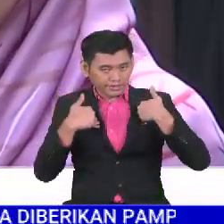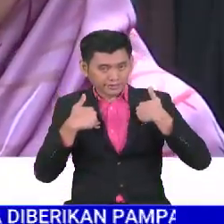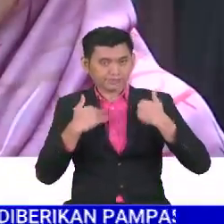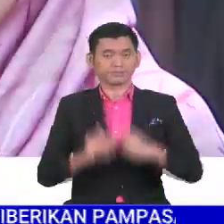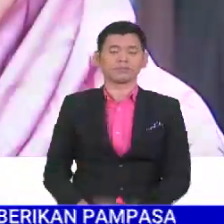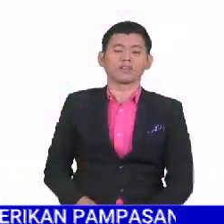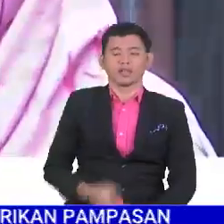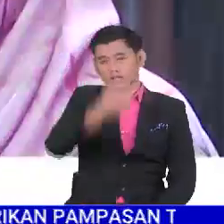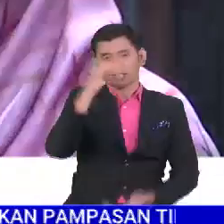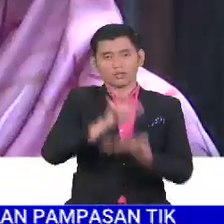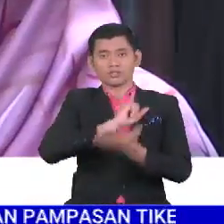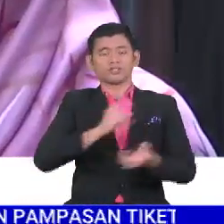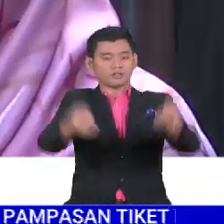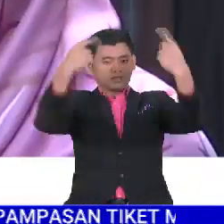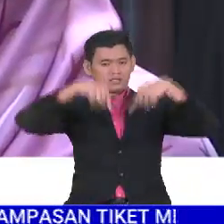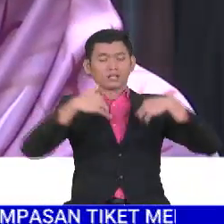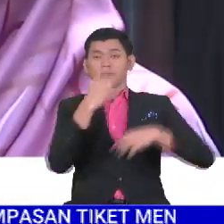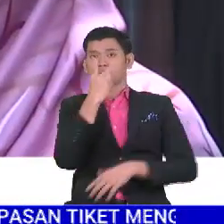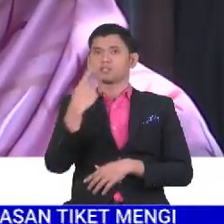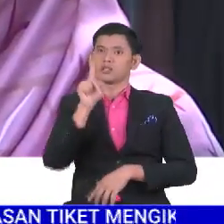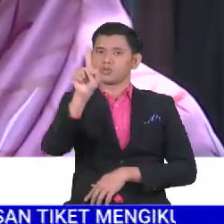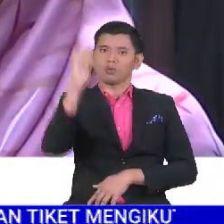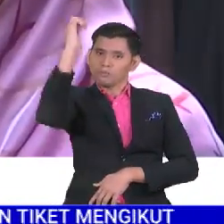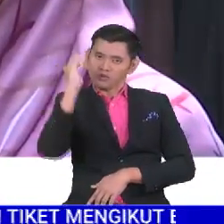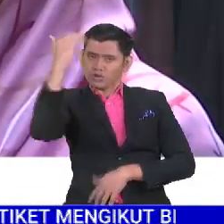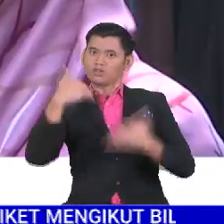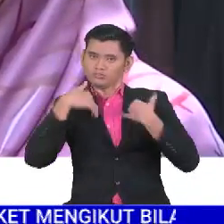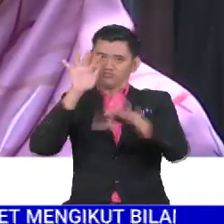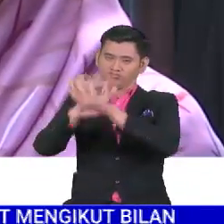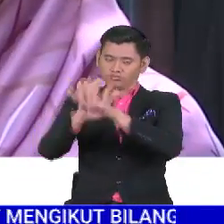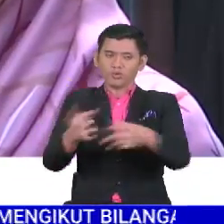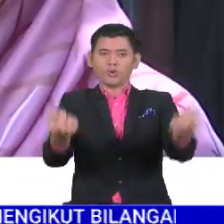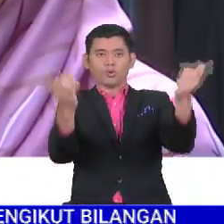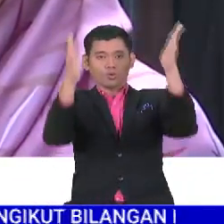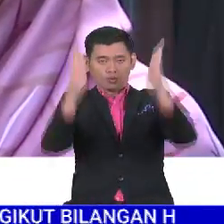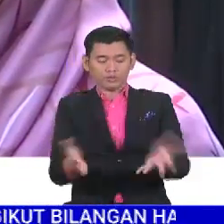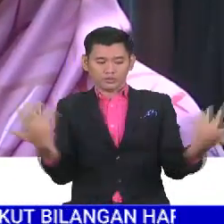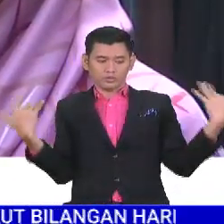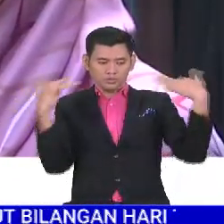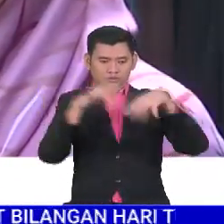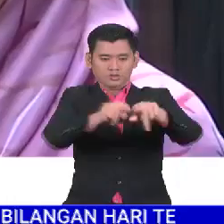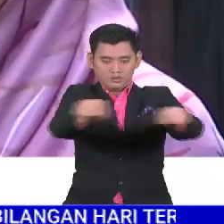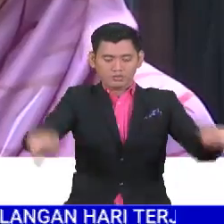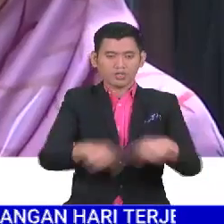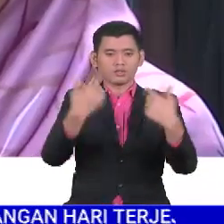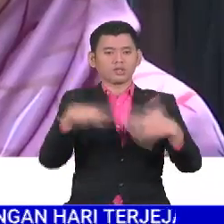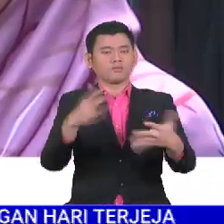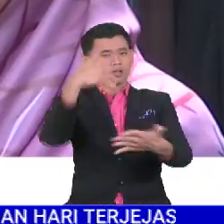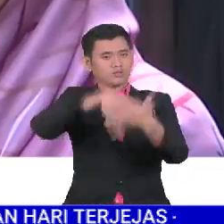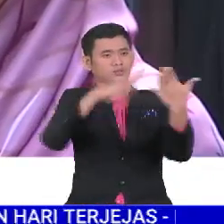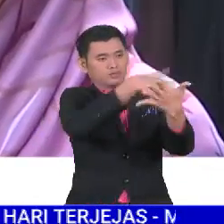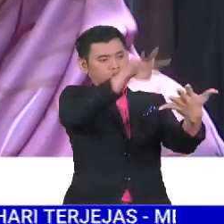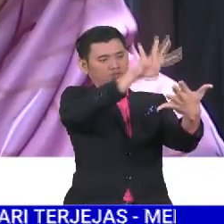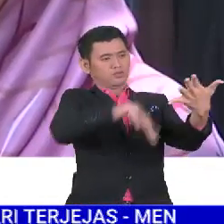sini tu. Tadi nampak satu bas tu, tak tahu bahan mana, bahan luar tu. Sebab kan dah masuk kalender satu